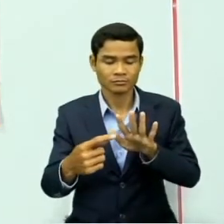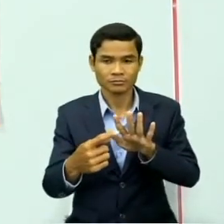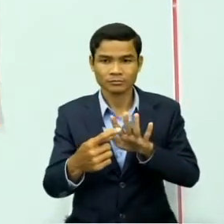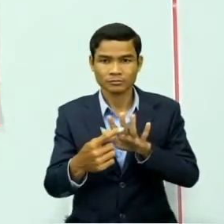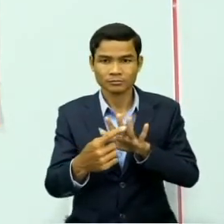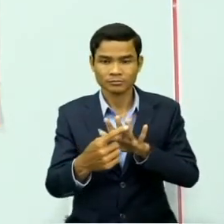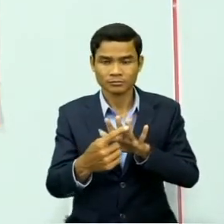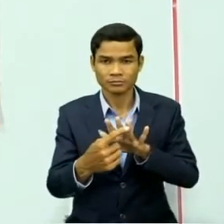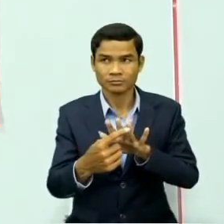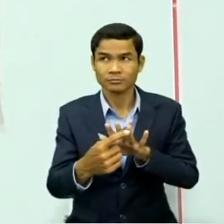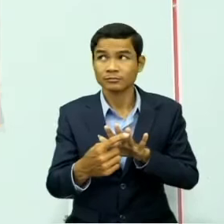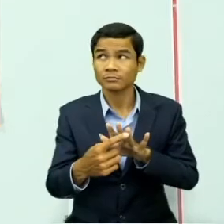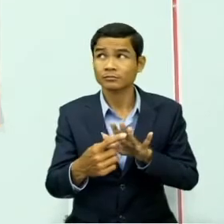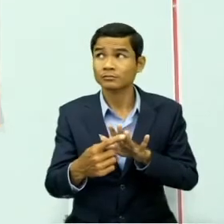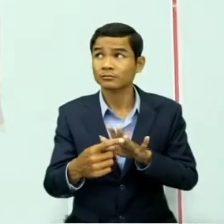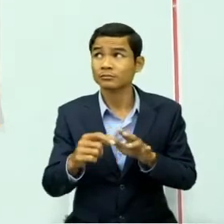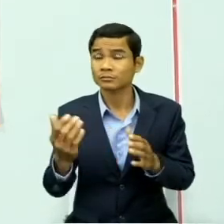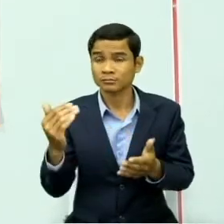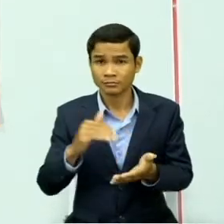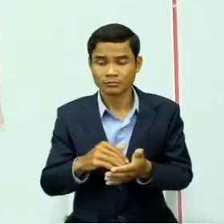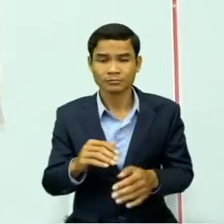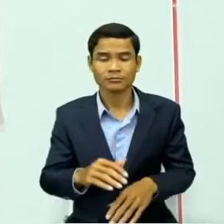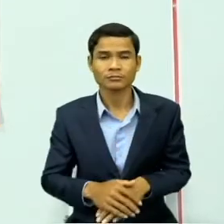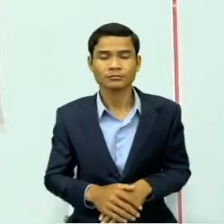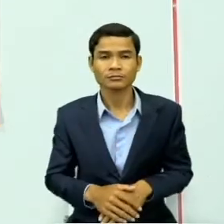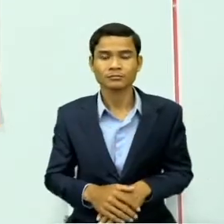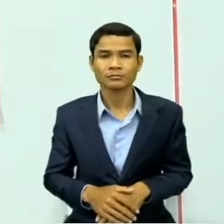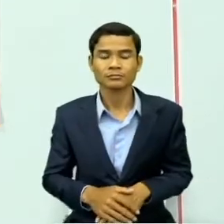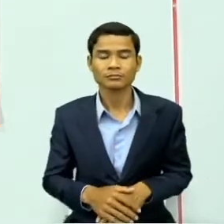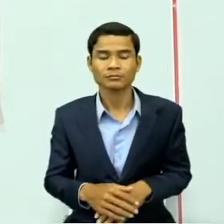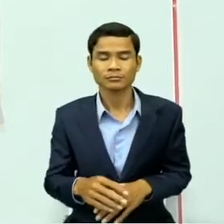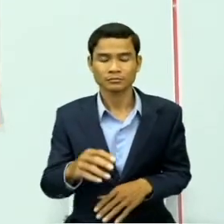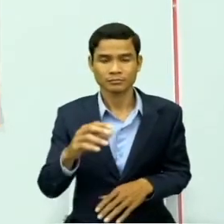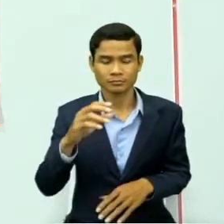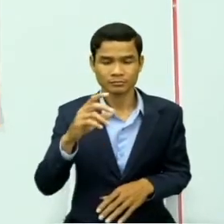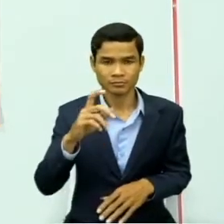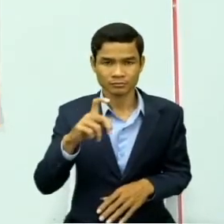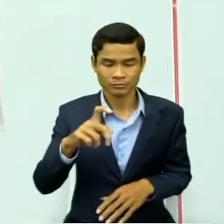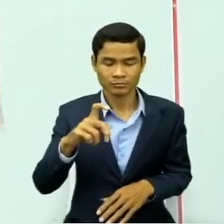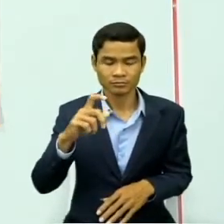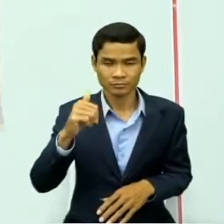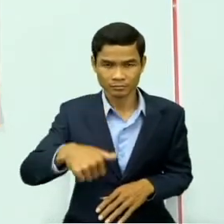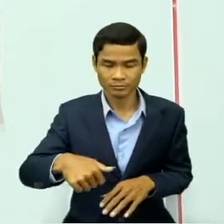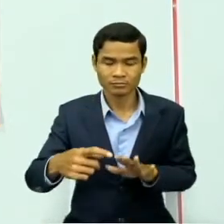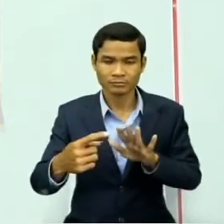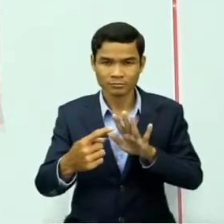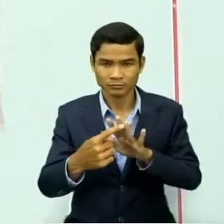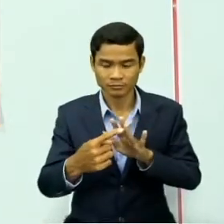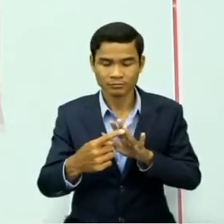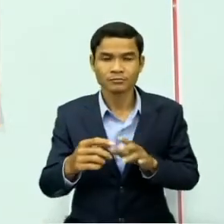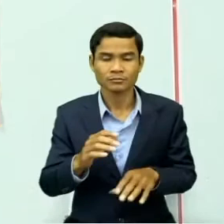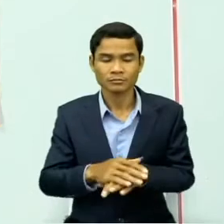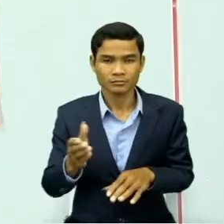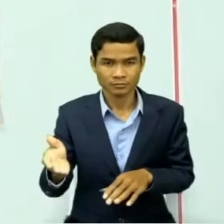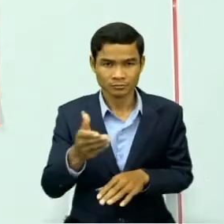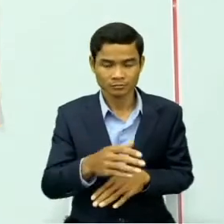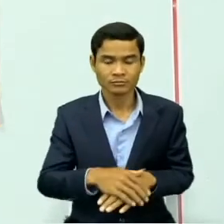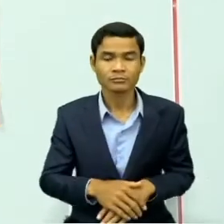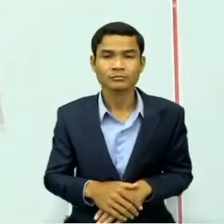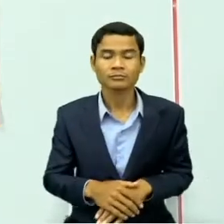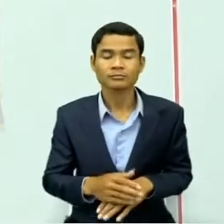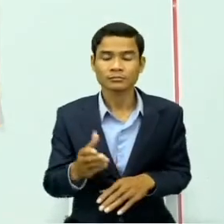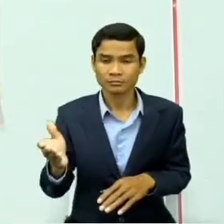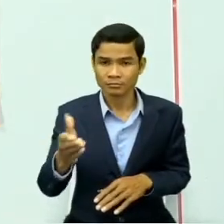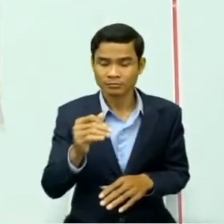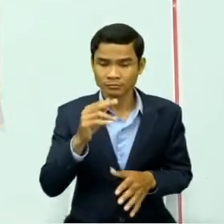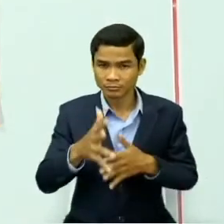phngô. Chà, mà đoàn tiết kết. Phngơ ố, phngô. Chạy lấy đó với ạ,